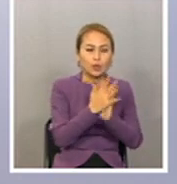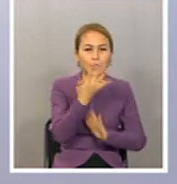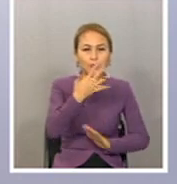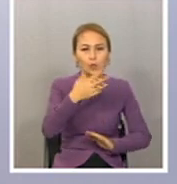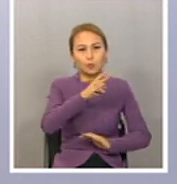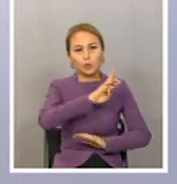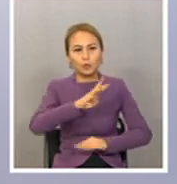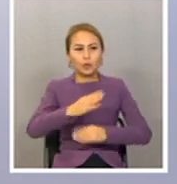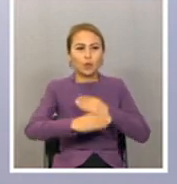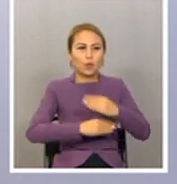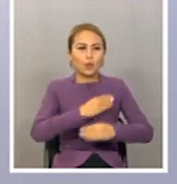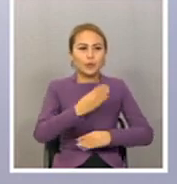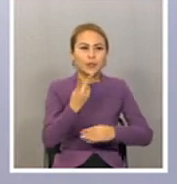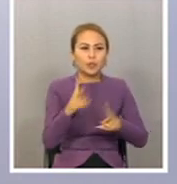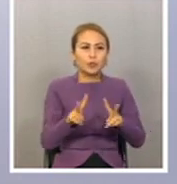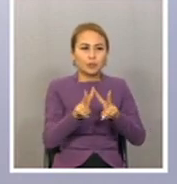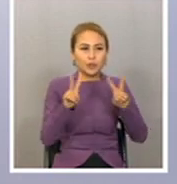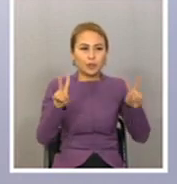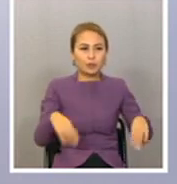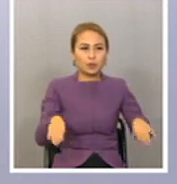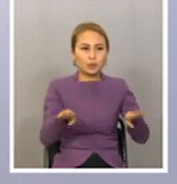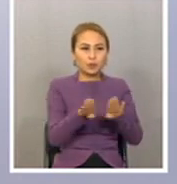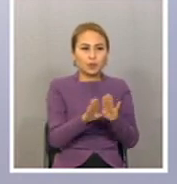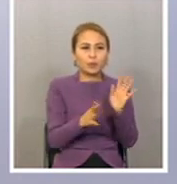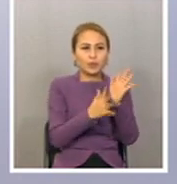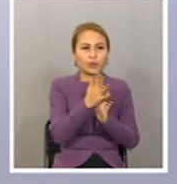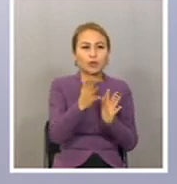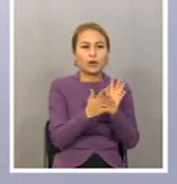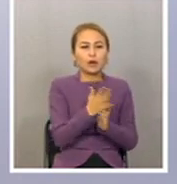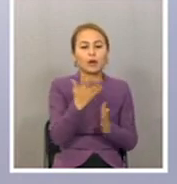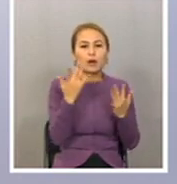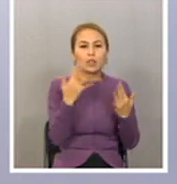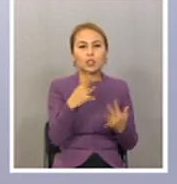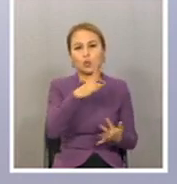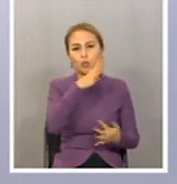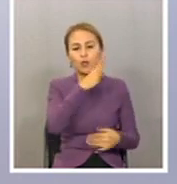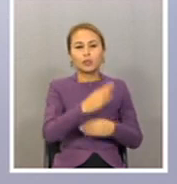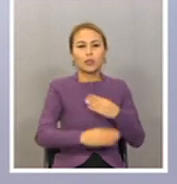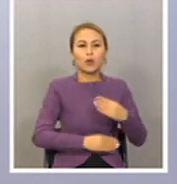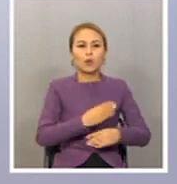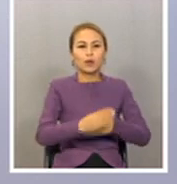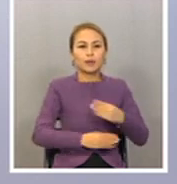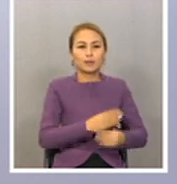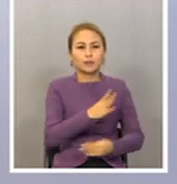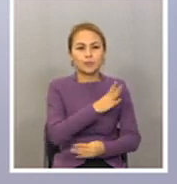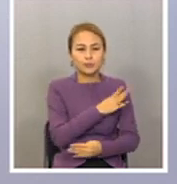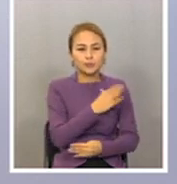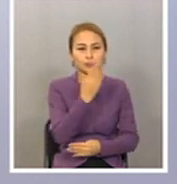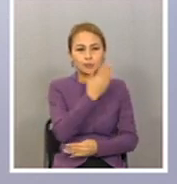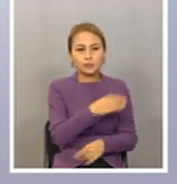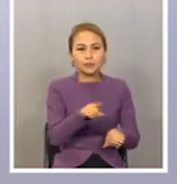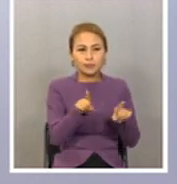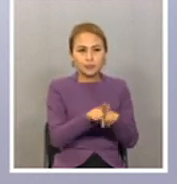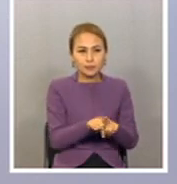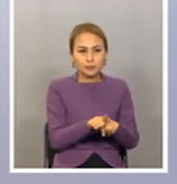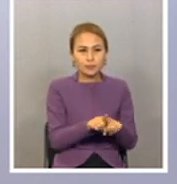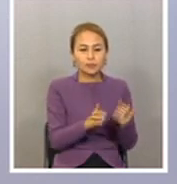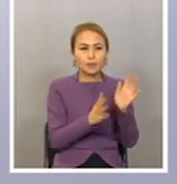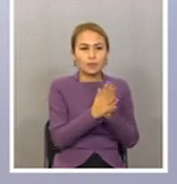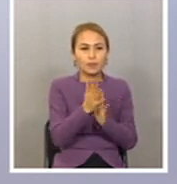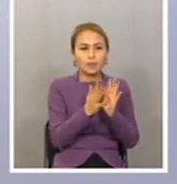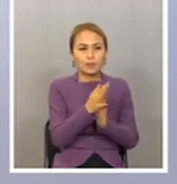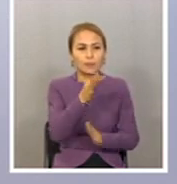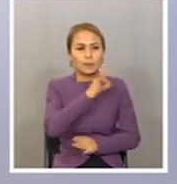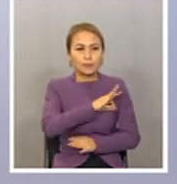орады. Екеуі бірігіп, сол шөпті қанша уақытта орады. Ол үшін балалар бізге өнімділік